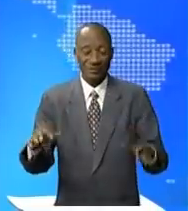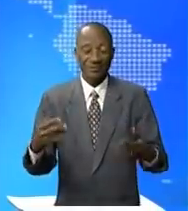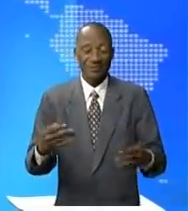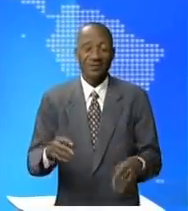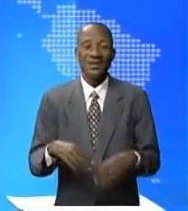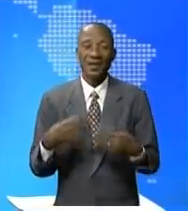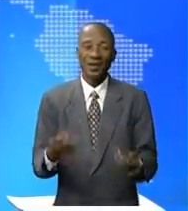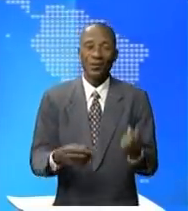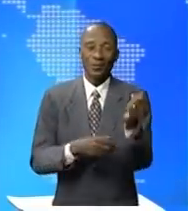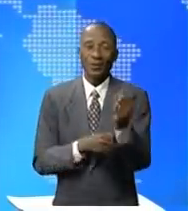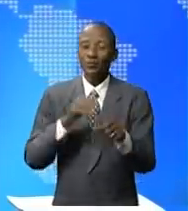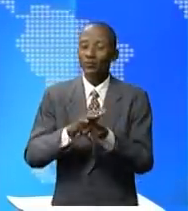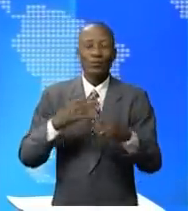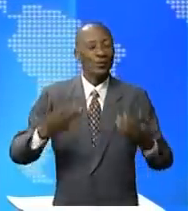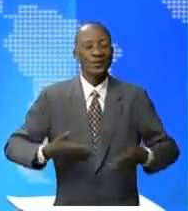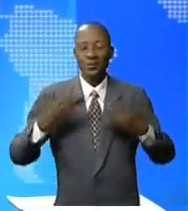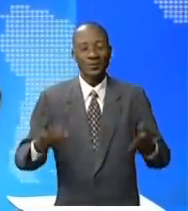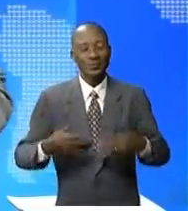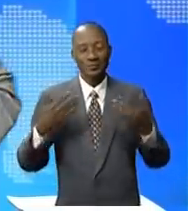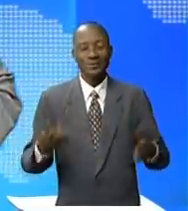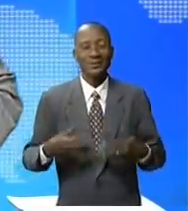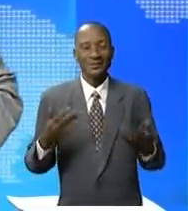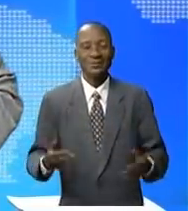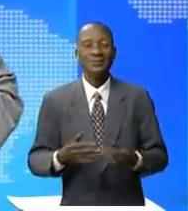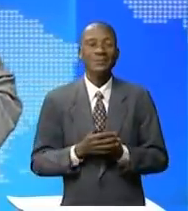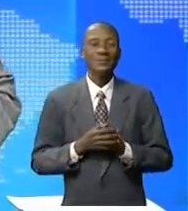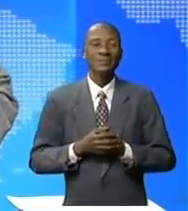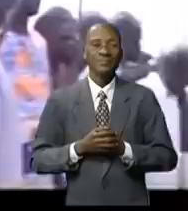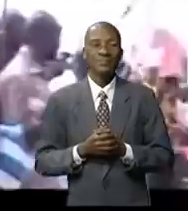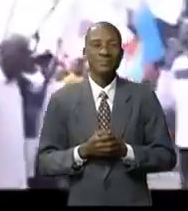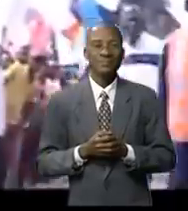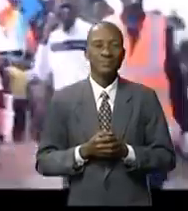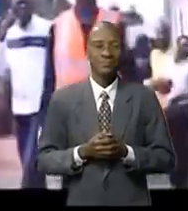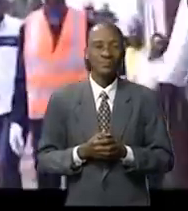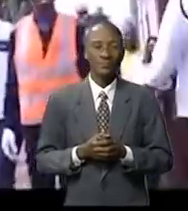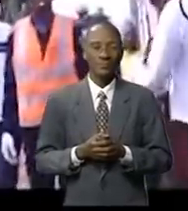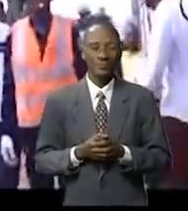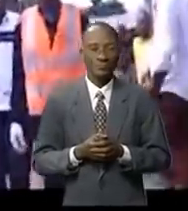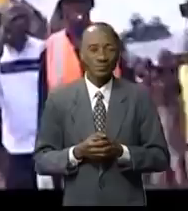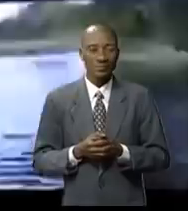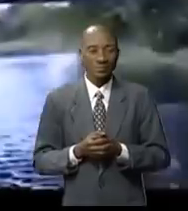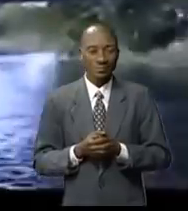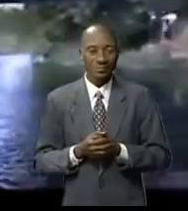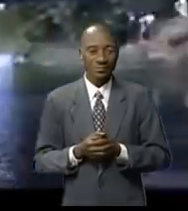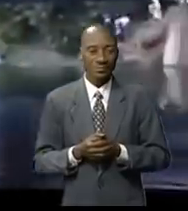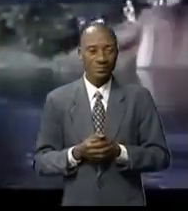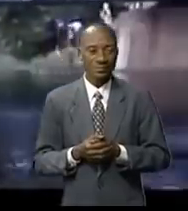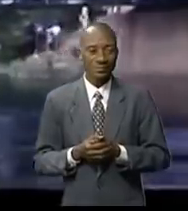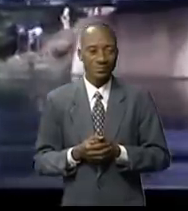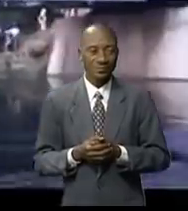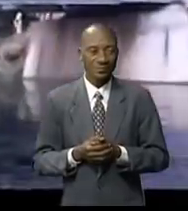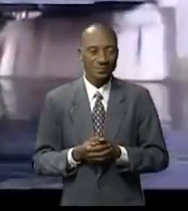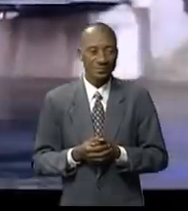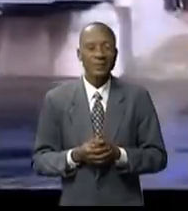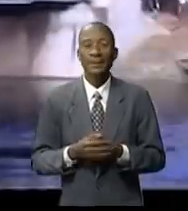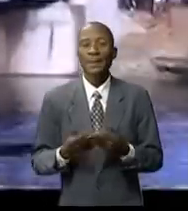ont remercié le maître d'ouvrage qui n'est que l'office de route. Regardez. Construit par l'office de route avec le financement du projet d'appui